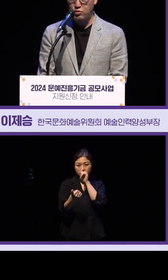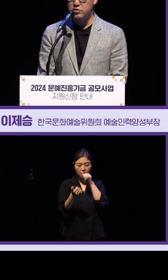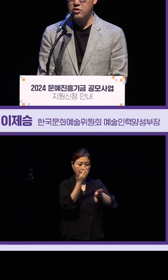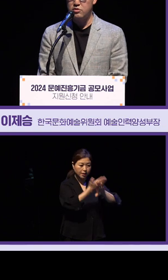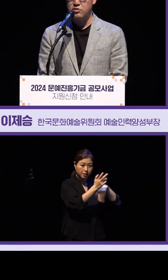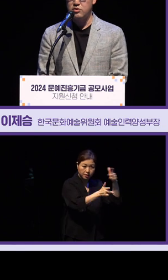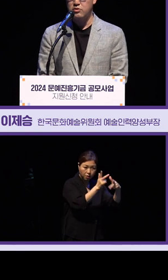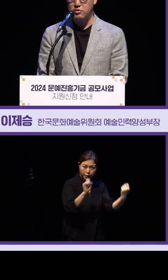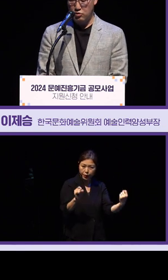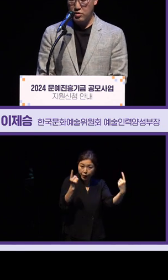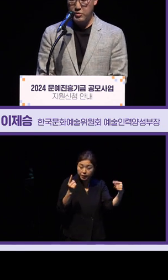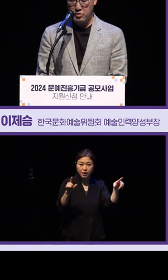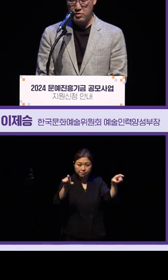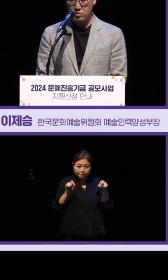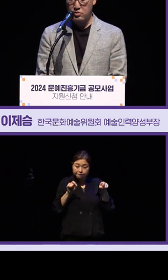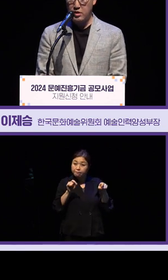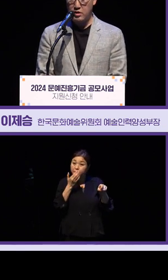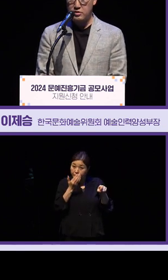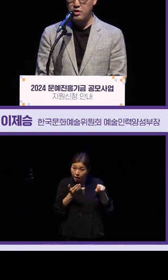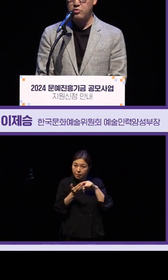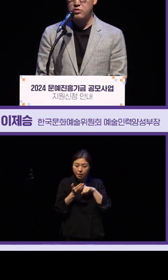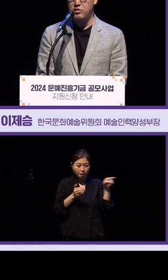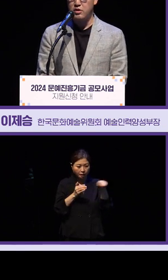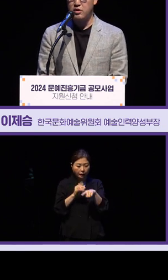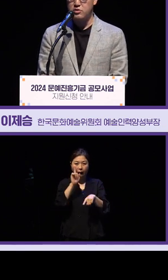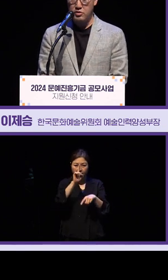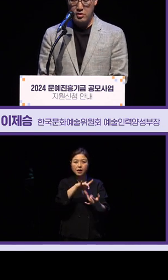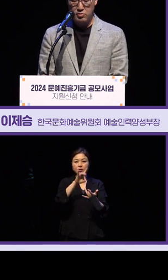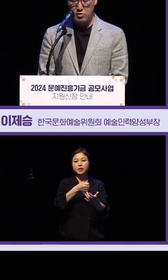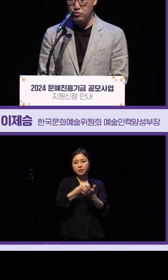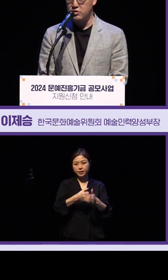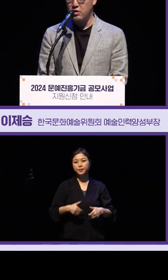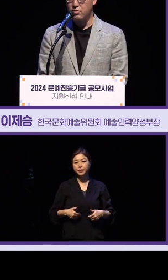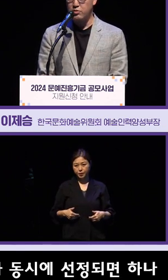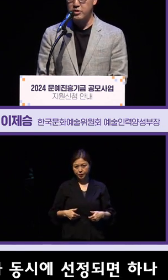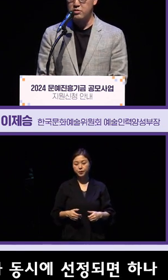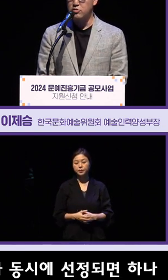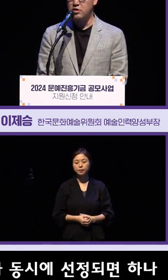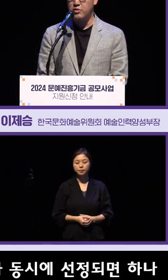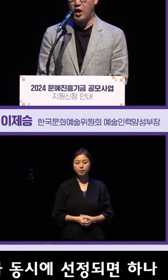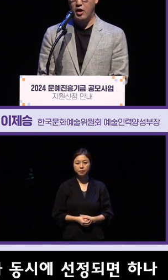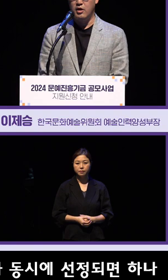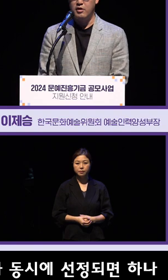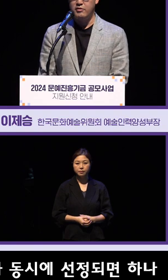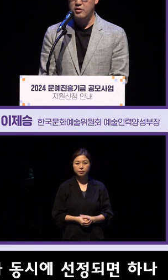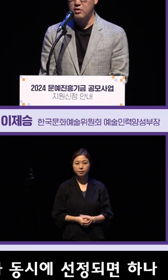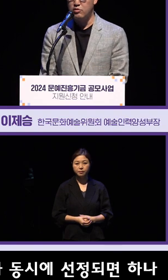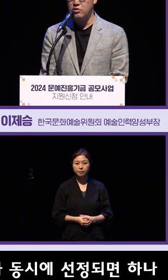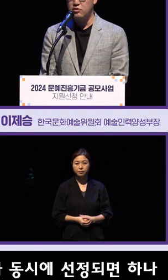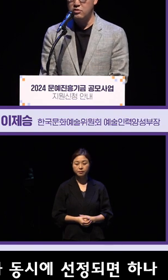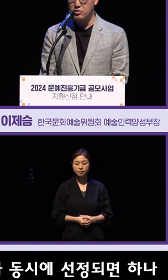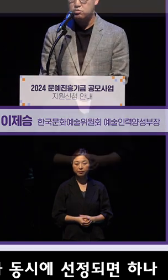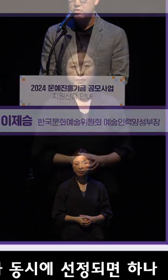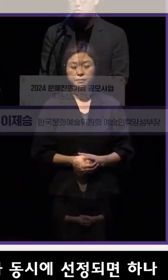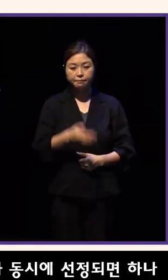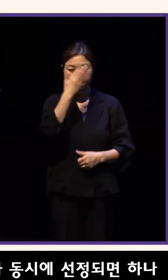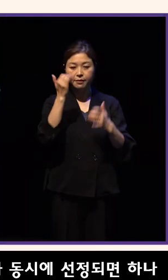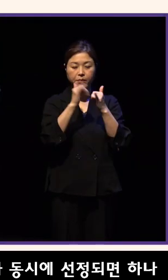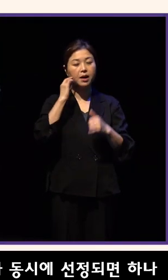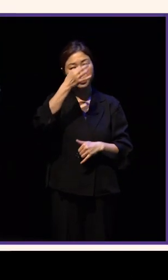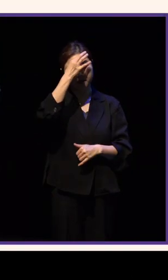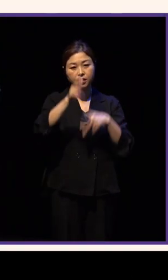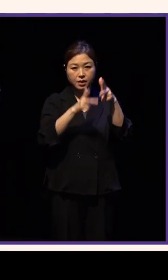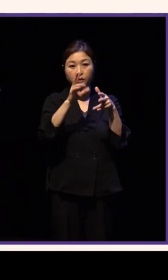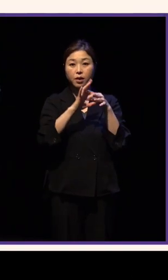다른 사업과 동시에 선정되면 하나의 사업을 선택하셔야 됨을 유의사항으로 말씀드립니다 이상으로 청년 예술가